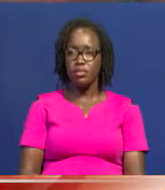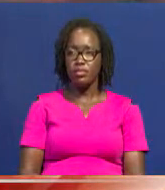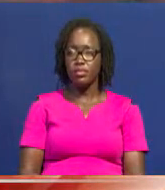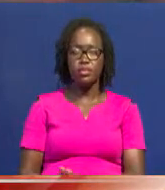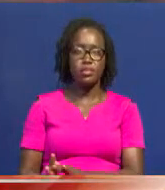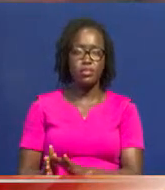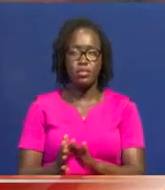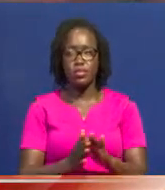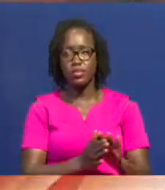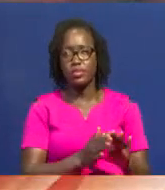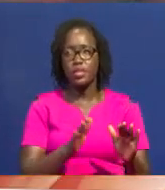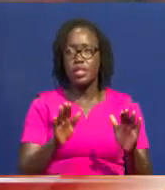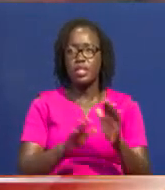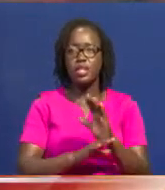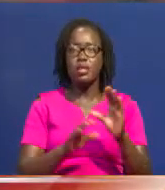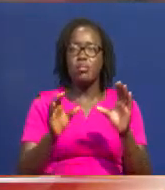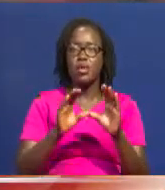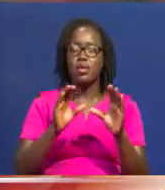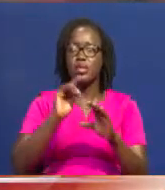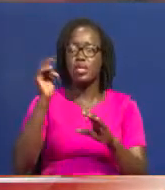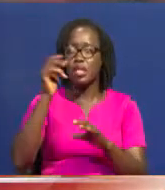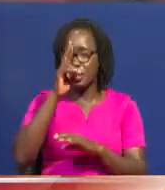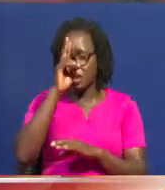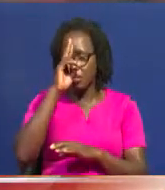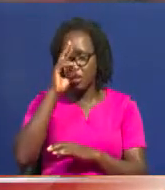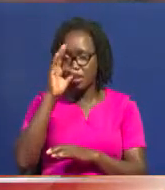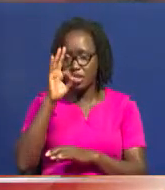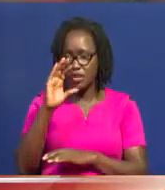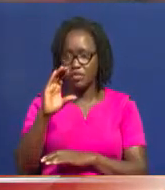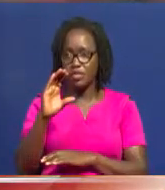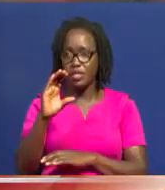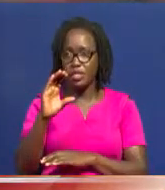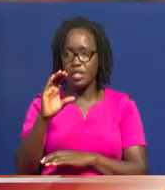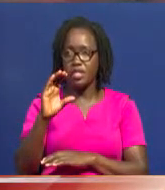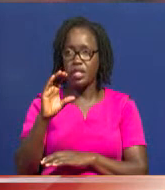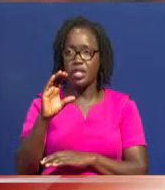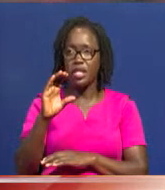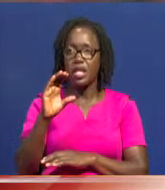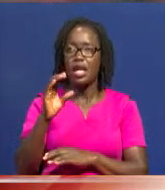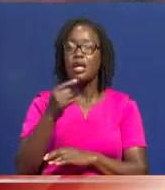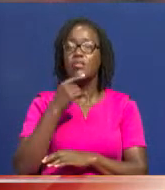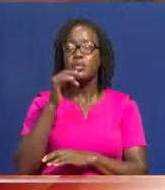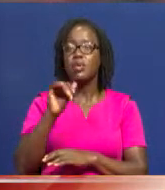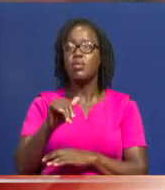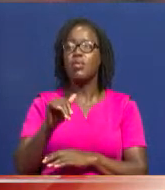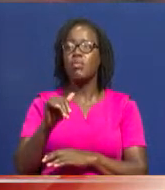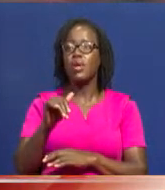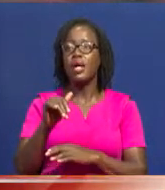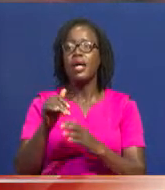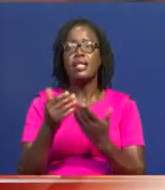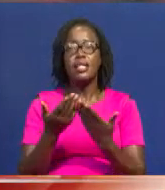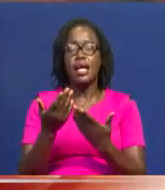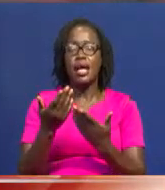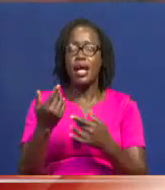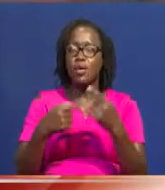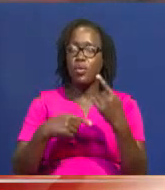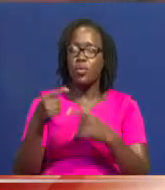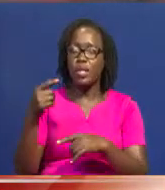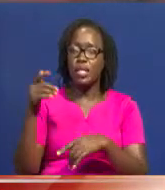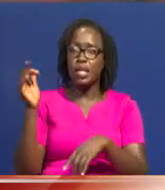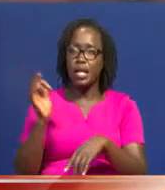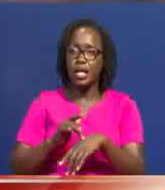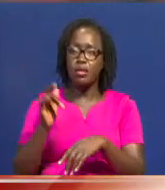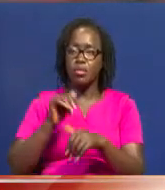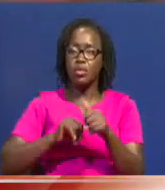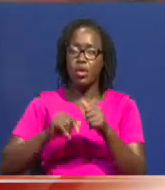Tukisonga mbele ni kwamba naibu kocha wa timu ya Kenya Police FC Bullets, Hussein Abiba, amesema ushindi wao mkubwa dhidi ya Embu Queens kwenye mechi ya raundi